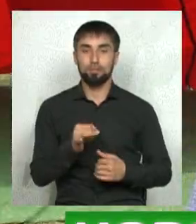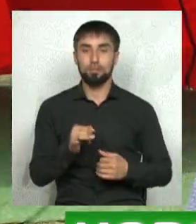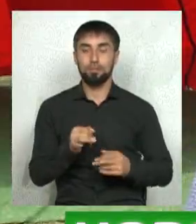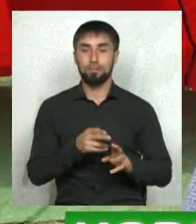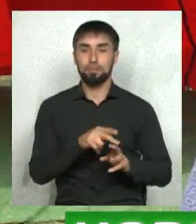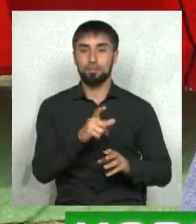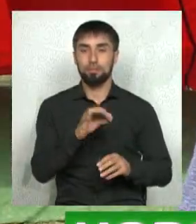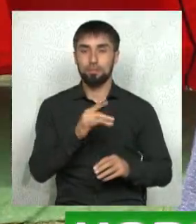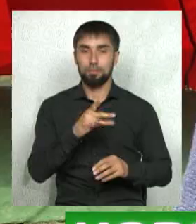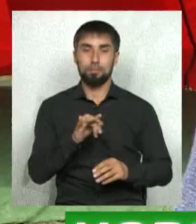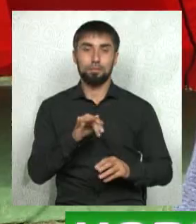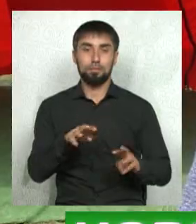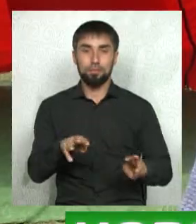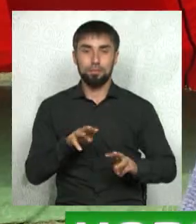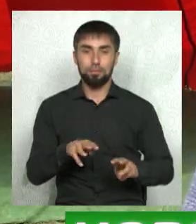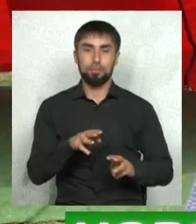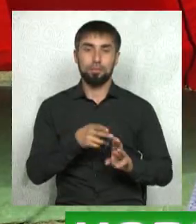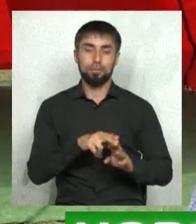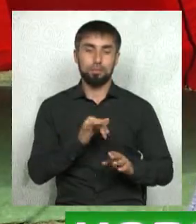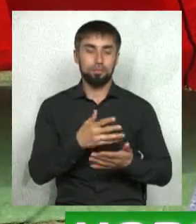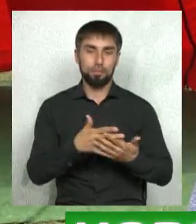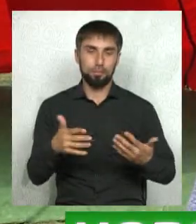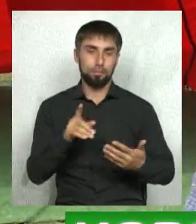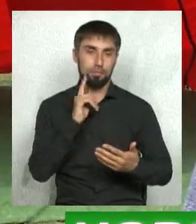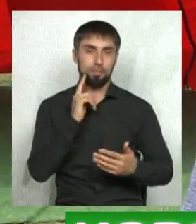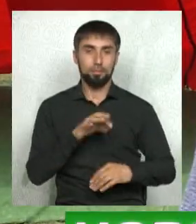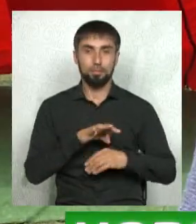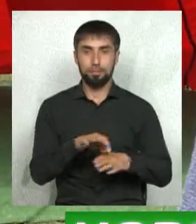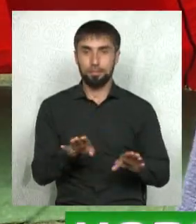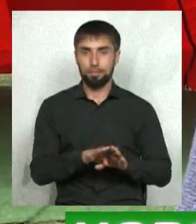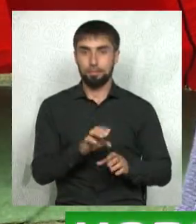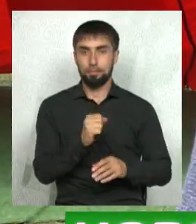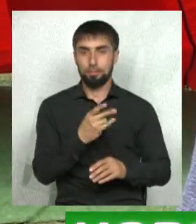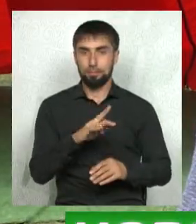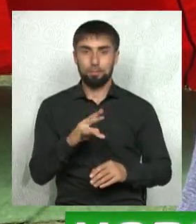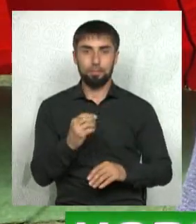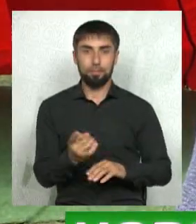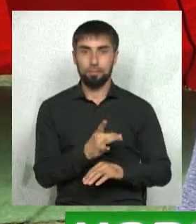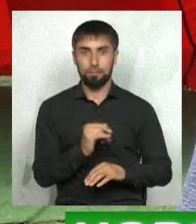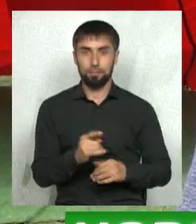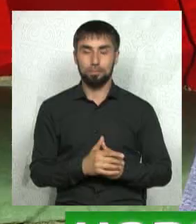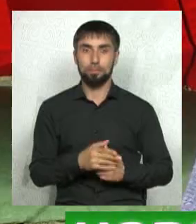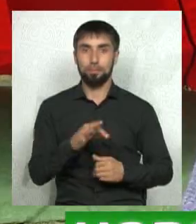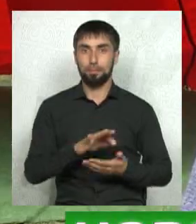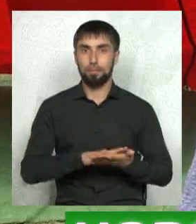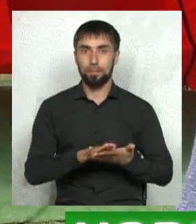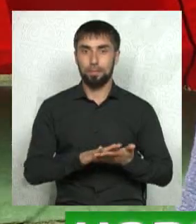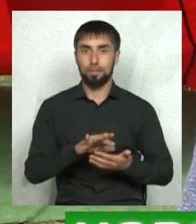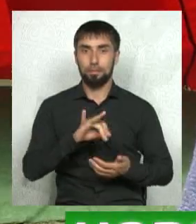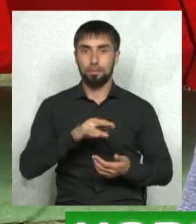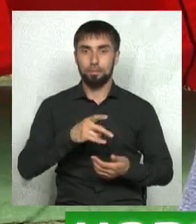министерство, волонтеры, молодежь уже не первый год проводят такие массовые мероприятия по очистке